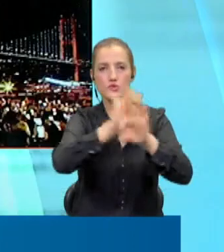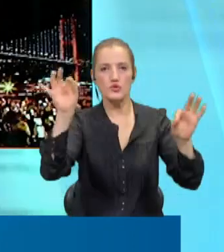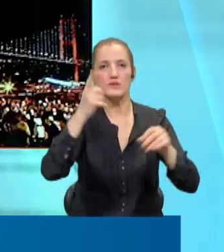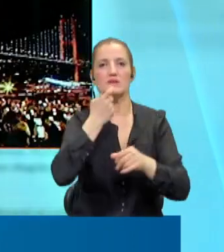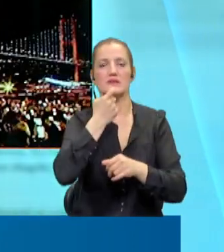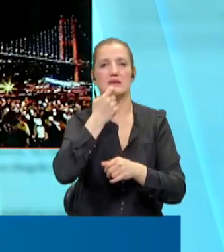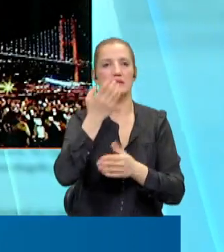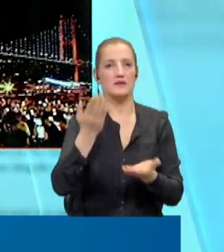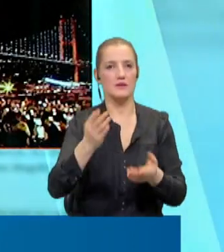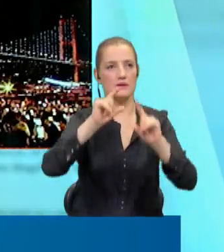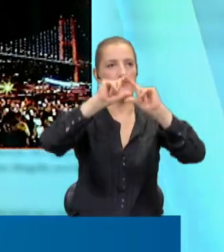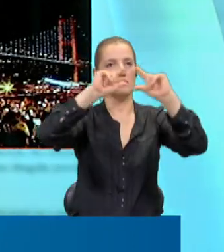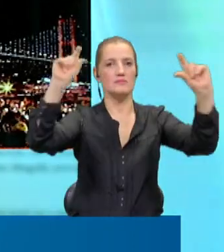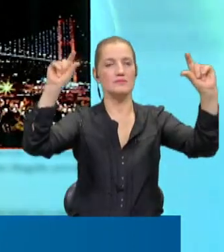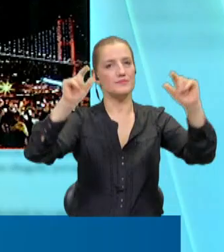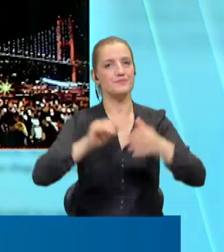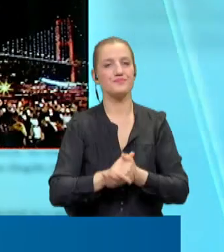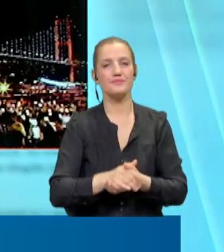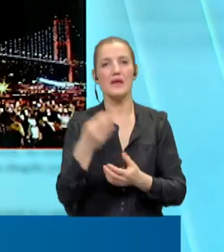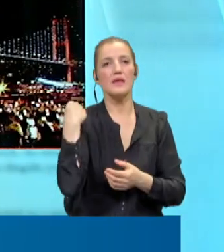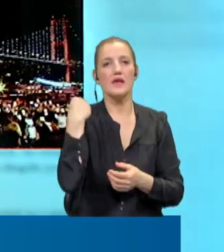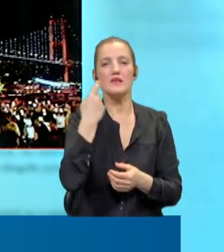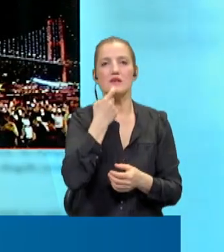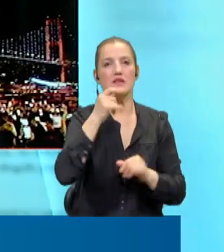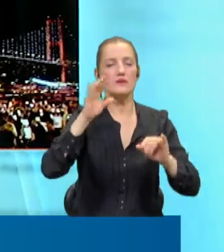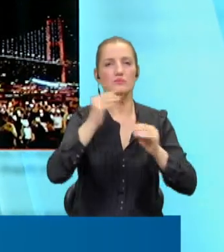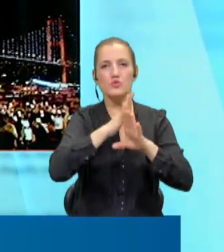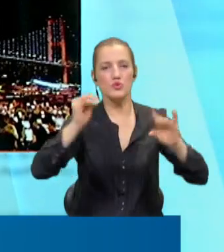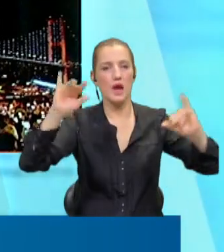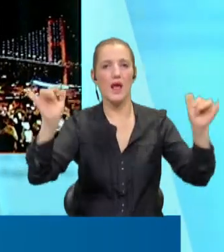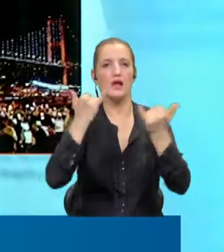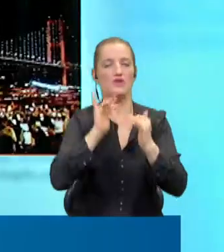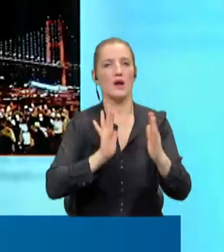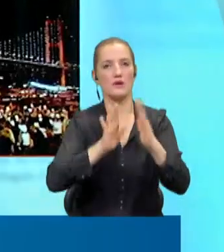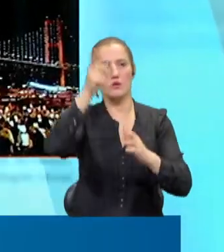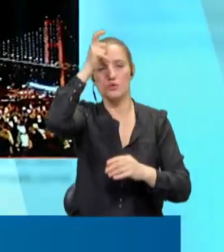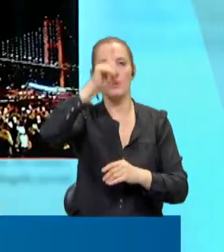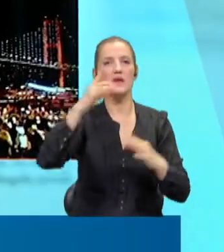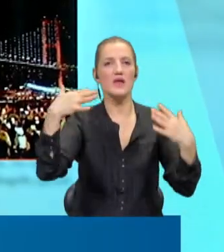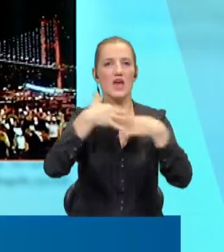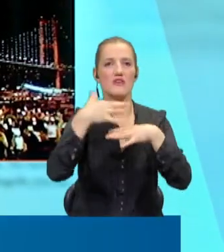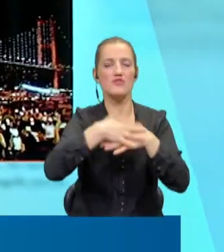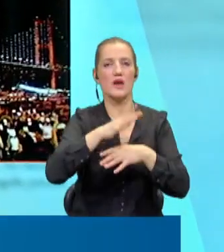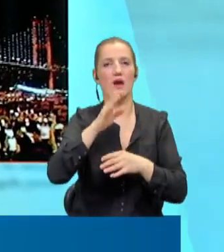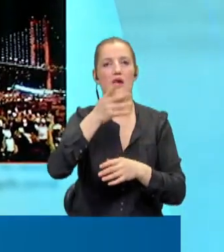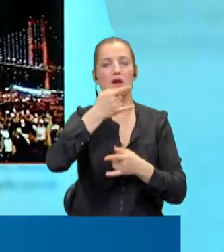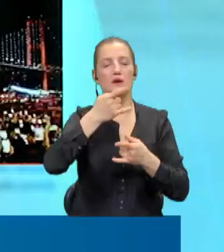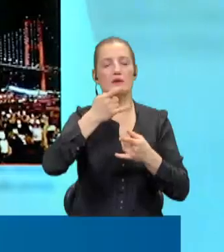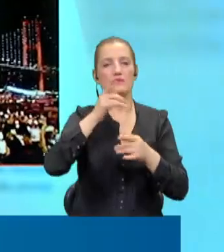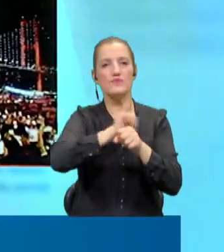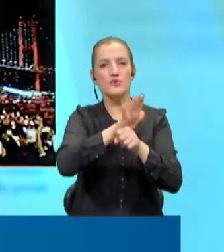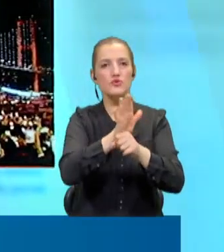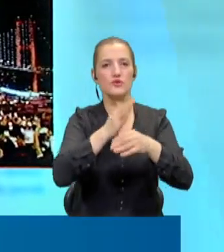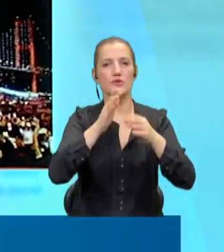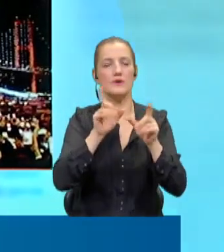Red gazetesinin logosunun altındaki Haber yeni yılı büyük bir coşkuyla karşılanan Türkiye Bir geceliğine Corona tedbirlerini unuttu